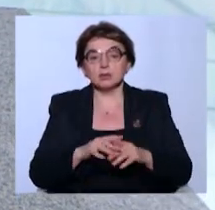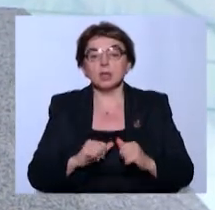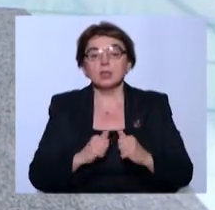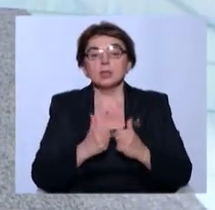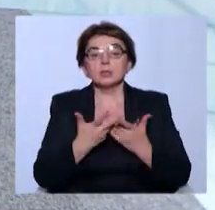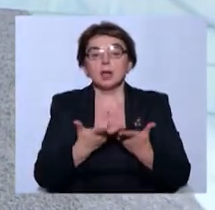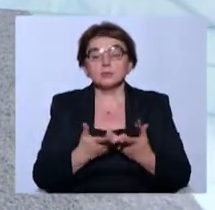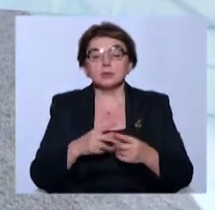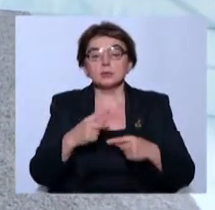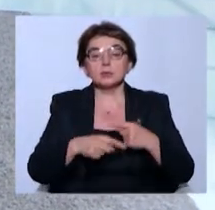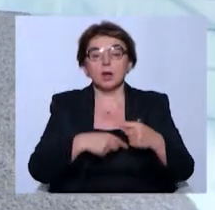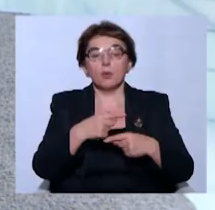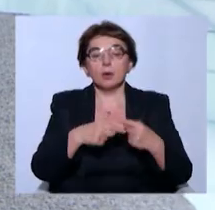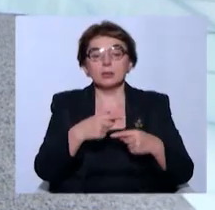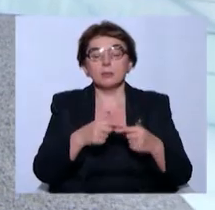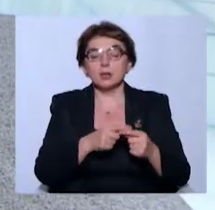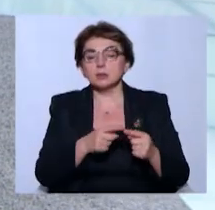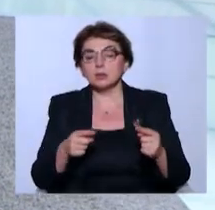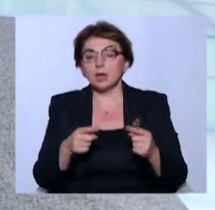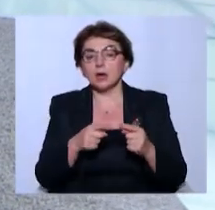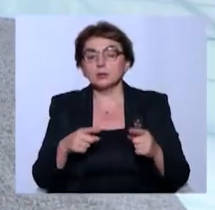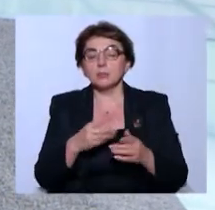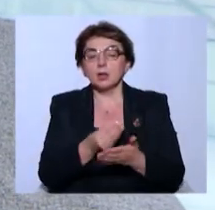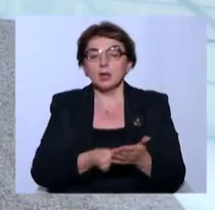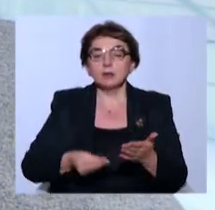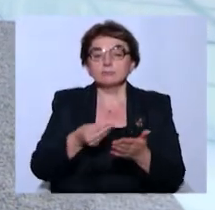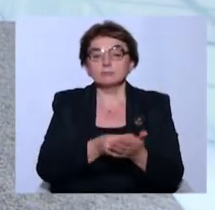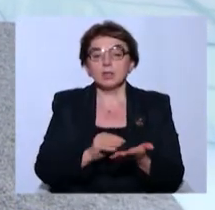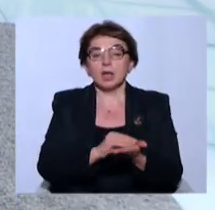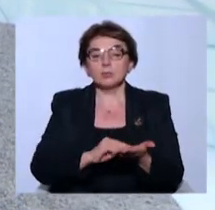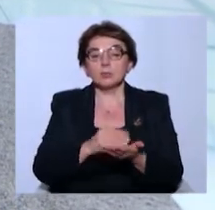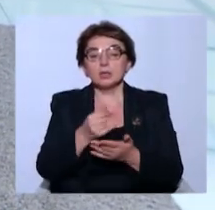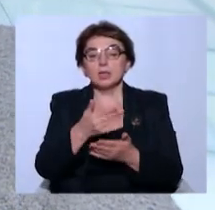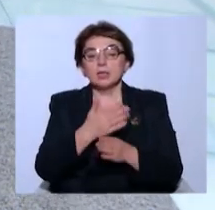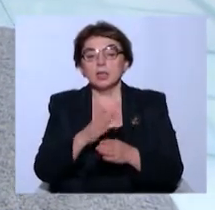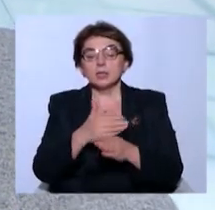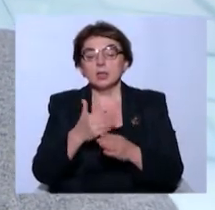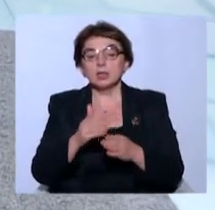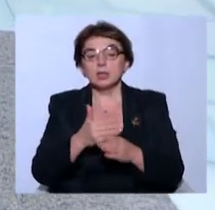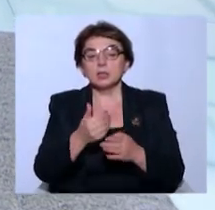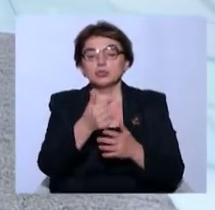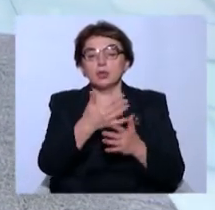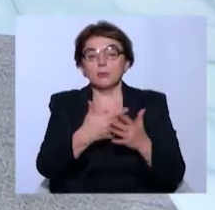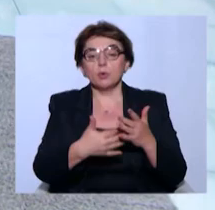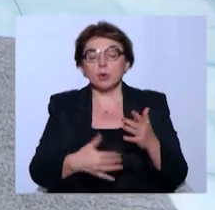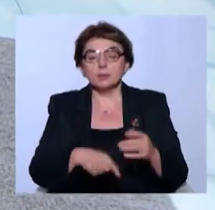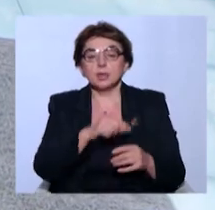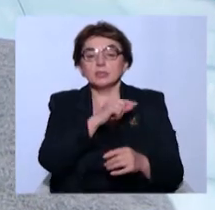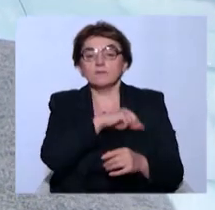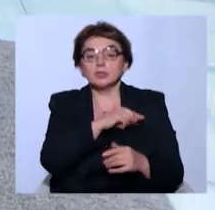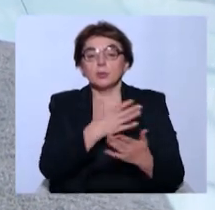რამდენჯერმე თაობათა მანძილზე თაობებში განმეორდა, ნელ-ნელა ჩამოუყალიბდა თვისებები,